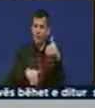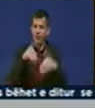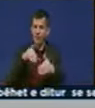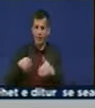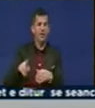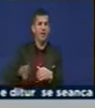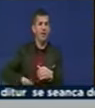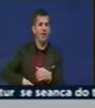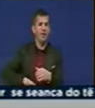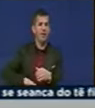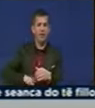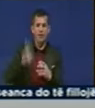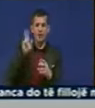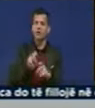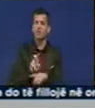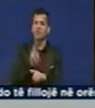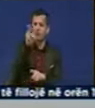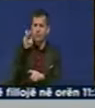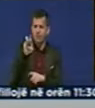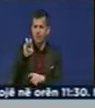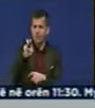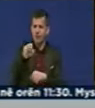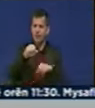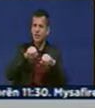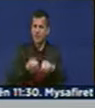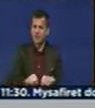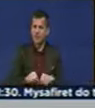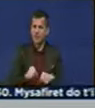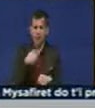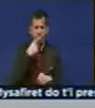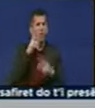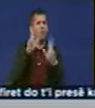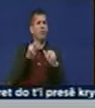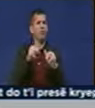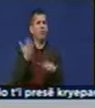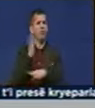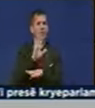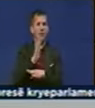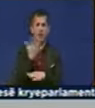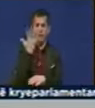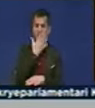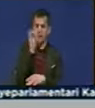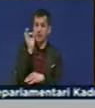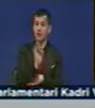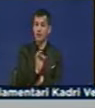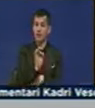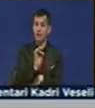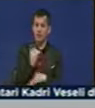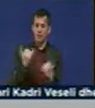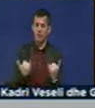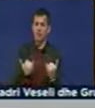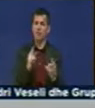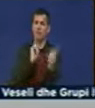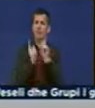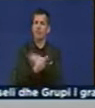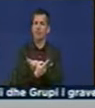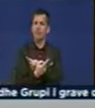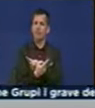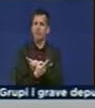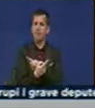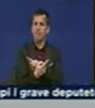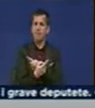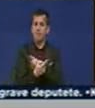grave arritën pushtetin dhe premtuan që do t'i përfaqësojnë 50% në kabinetet e tyre. Sot, nga